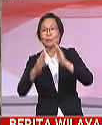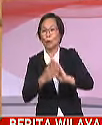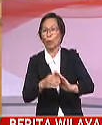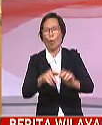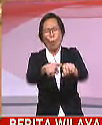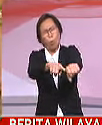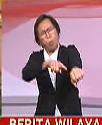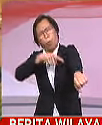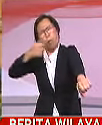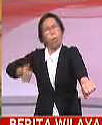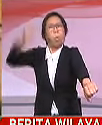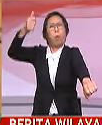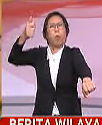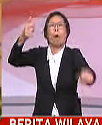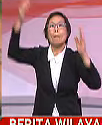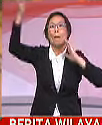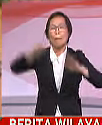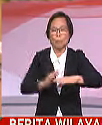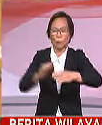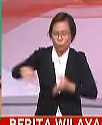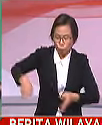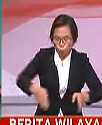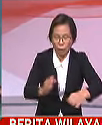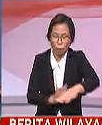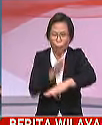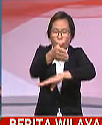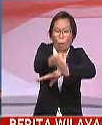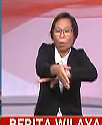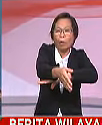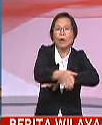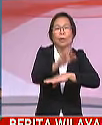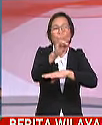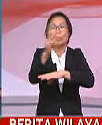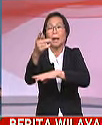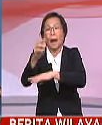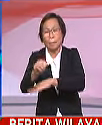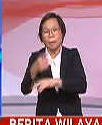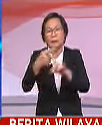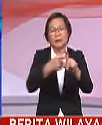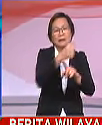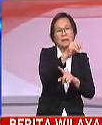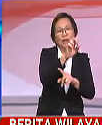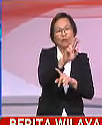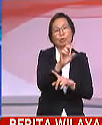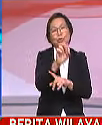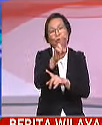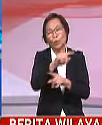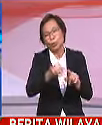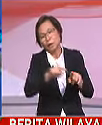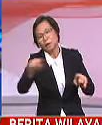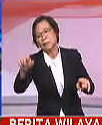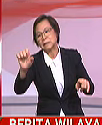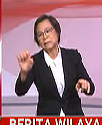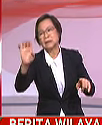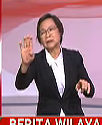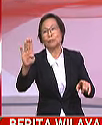antara terpanjang di Malaysia merentasi sungai dengan panjang kira-kira 7 km dari Triso di Mudam ke Sebuyau.